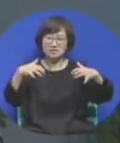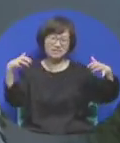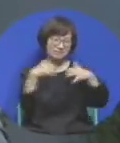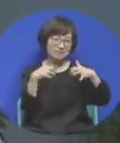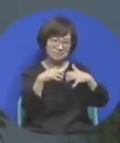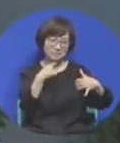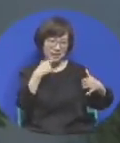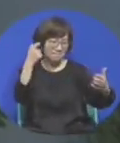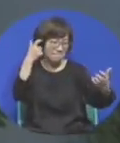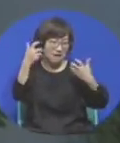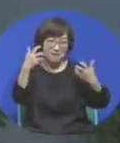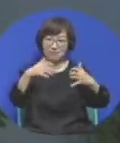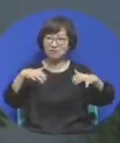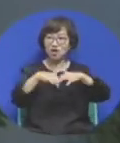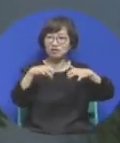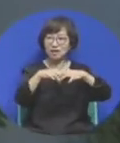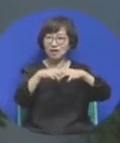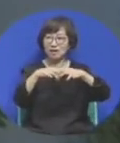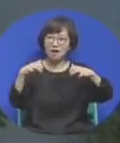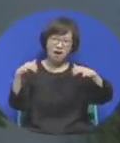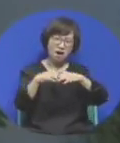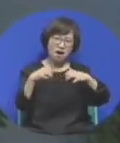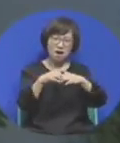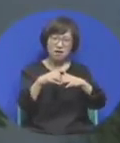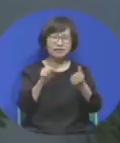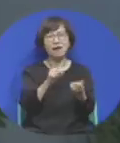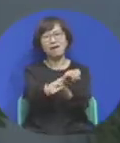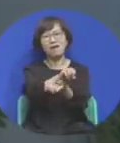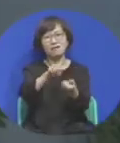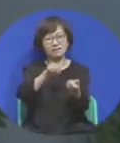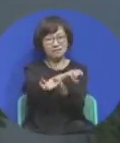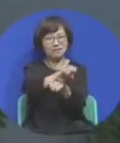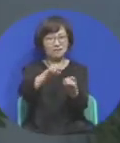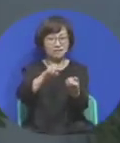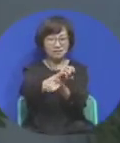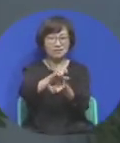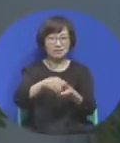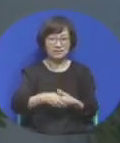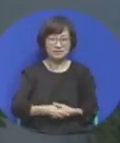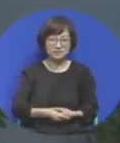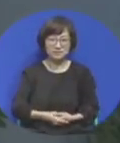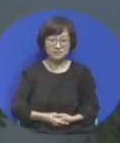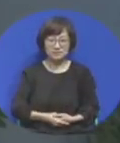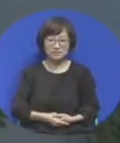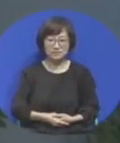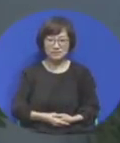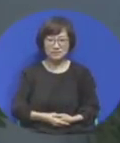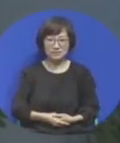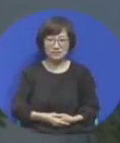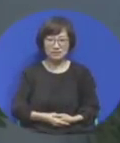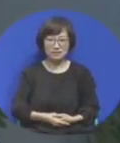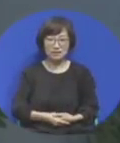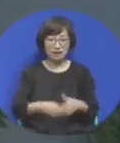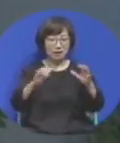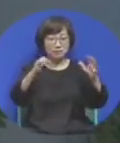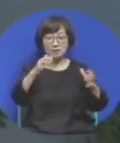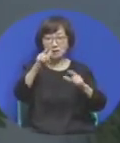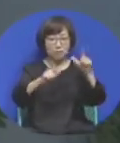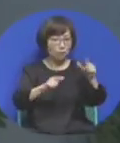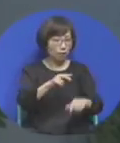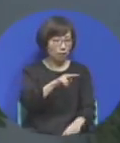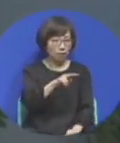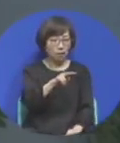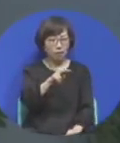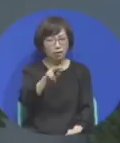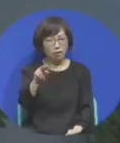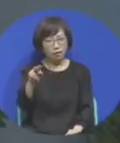not at the lowest rung of that social class in society, but at the highest rung, they're the ones causing all this war. stars. 이게 사람 사는 동네가 아니란 말이니까. This is